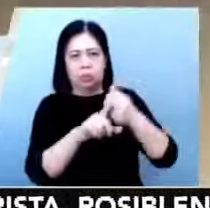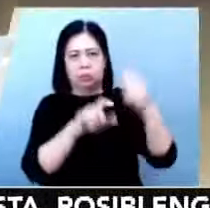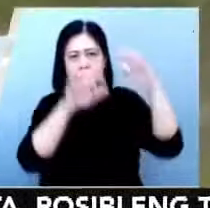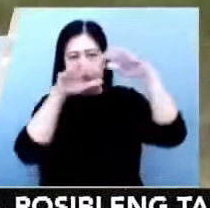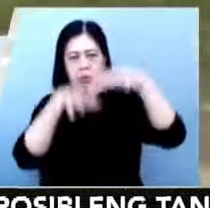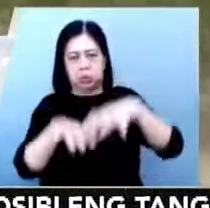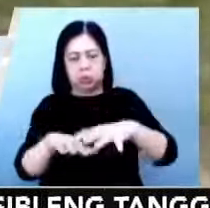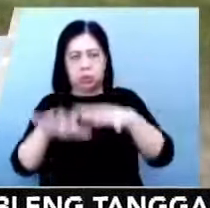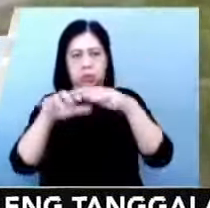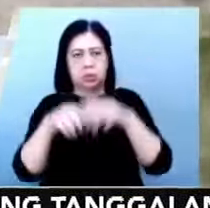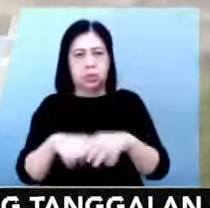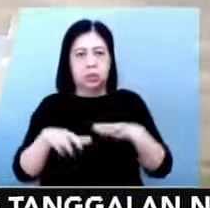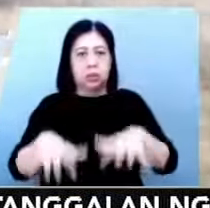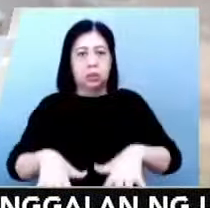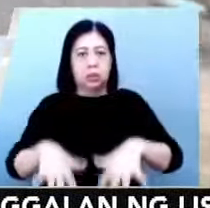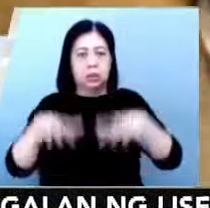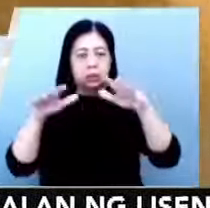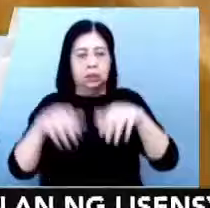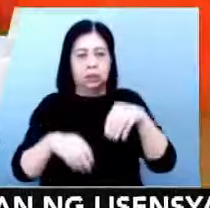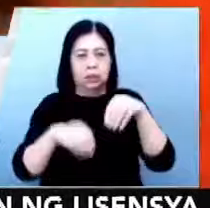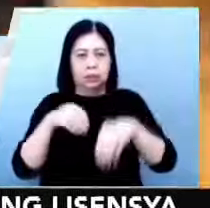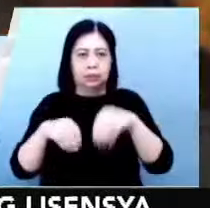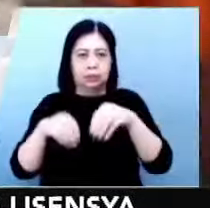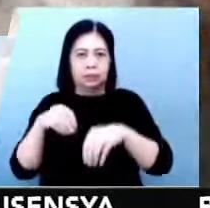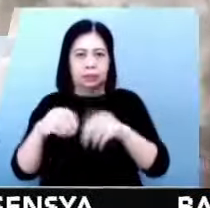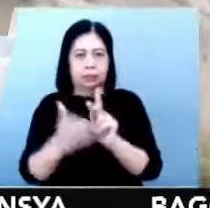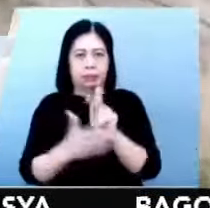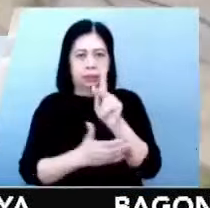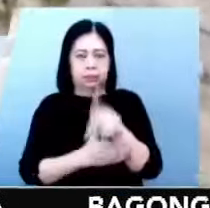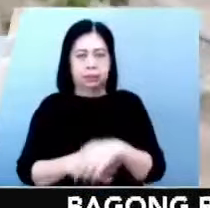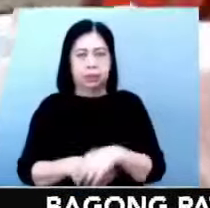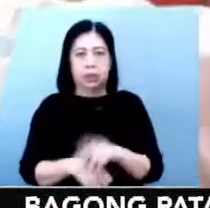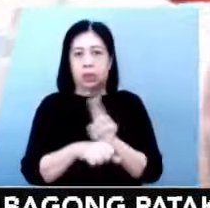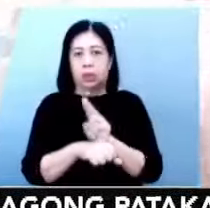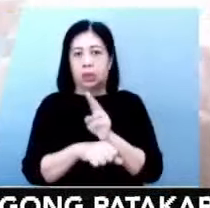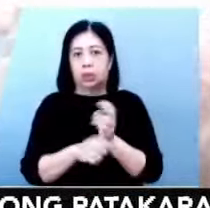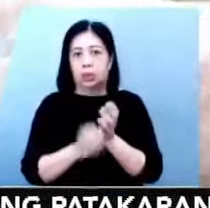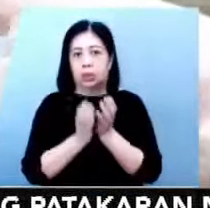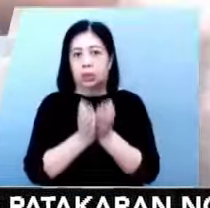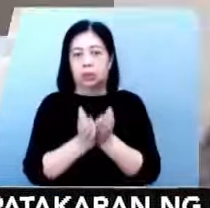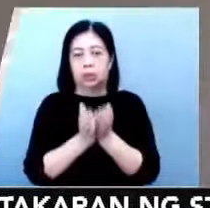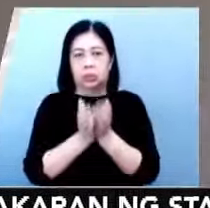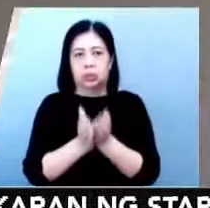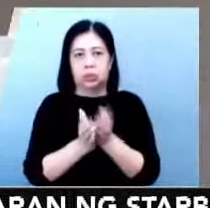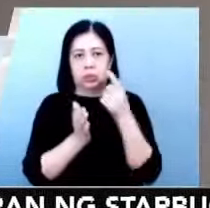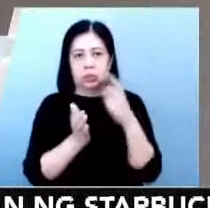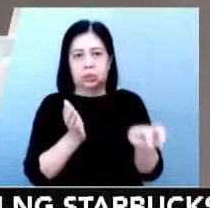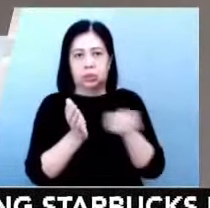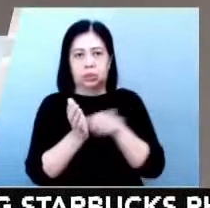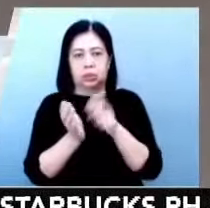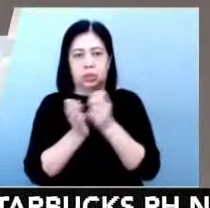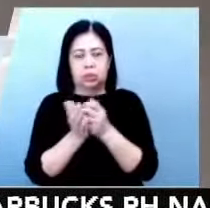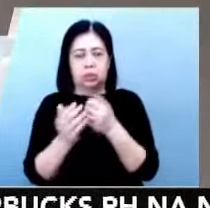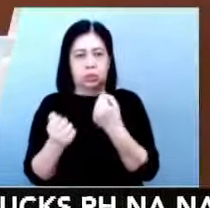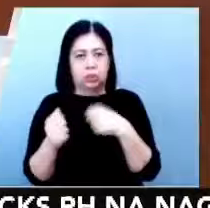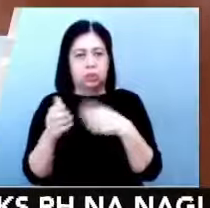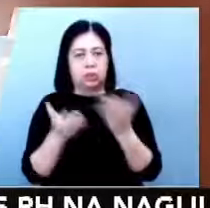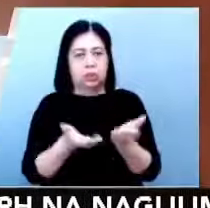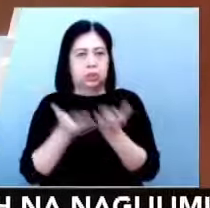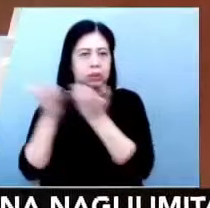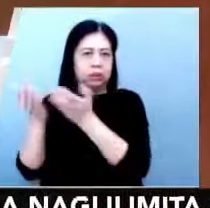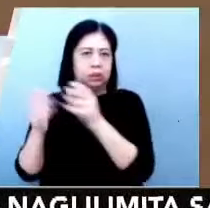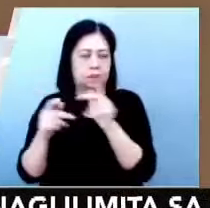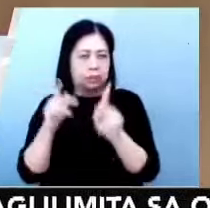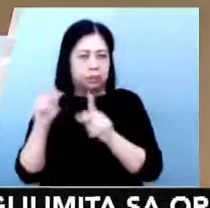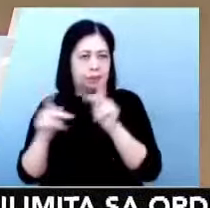ang mga palayan sa Monte Vista, Davao de Oro. Motorbangka ang ginamit para makalikas ang mga residente. Inulan din ang Panabos City at